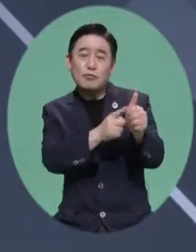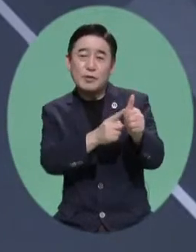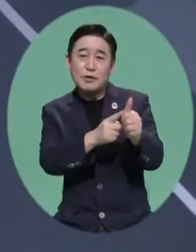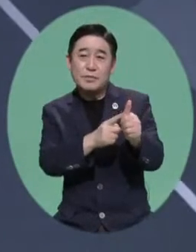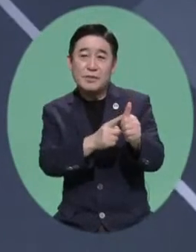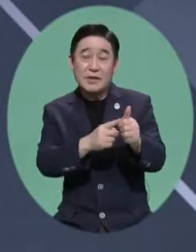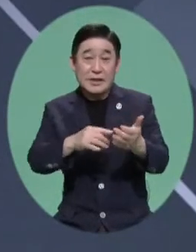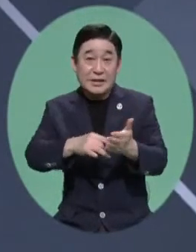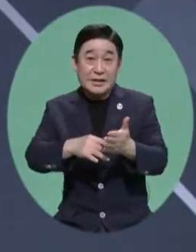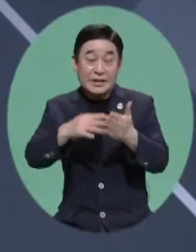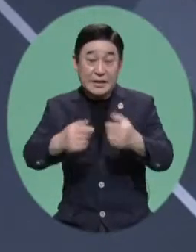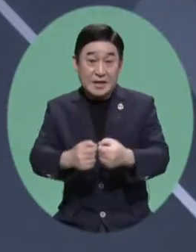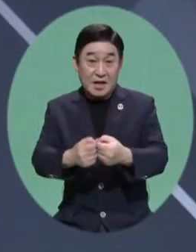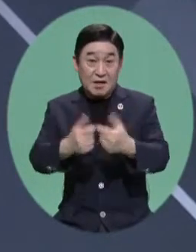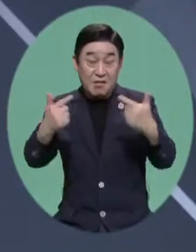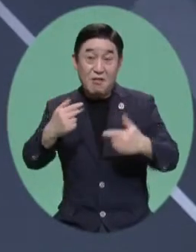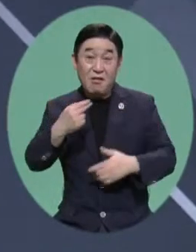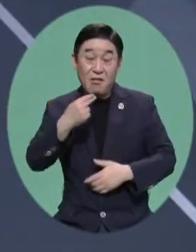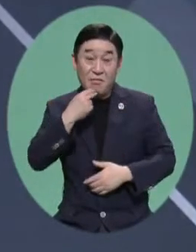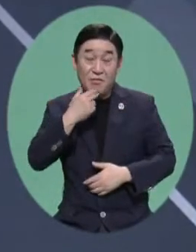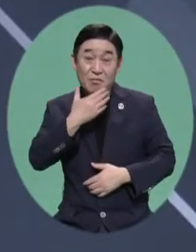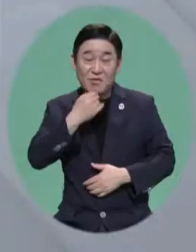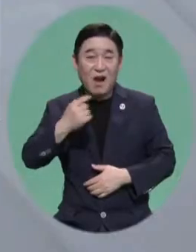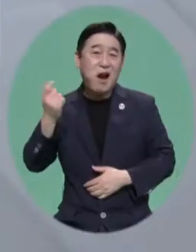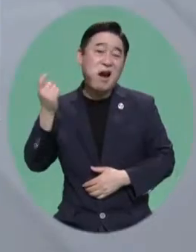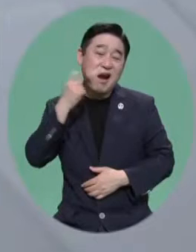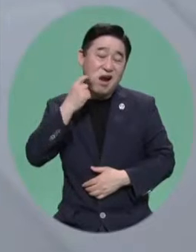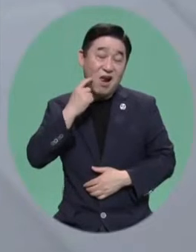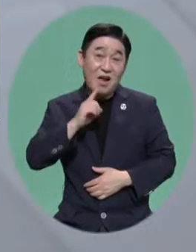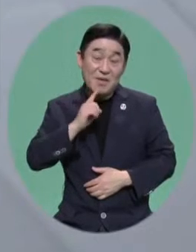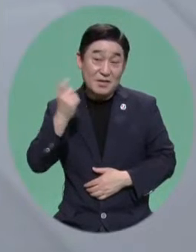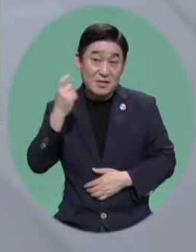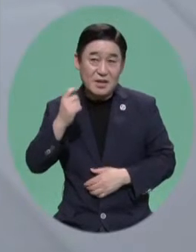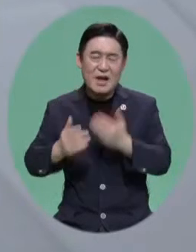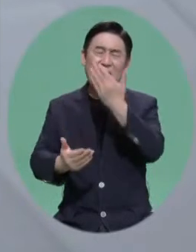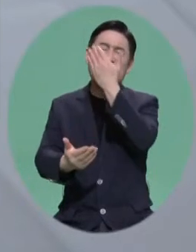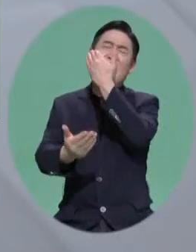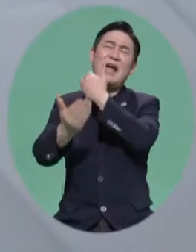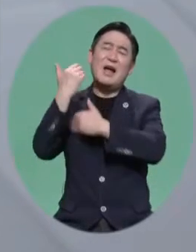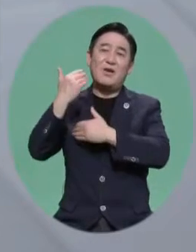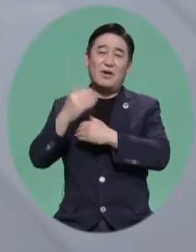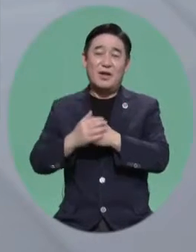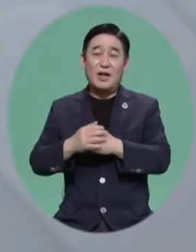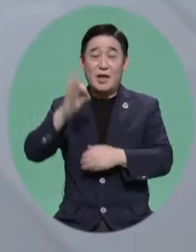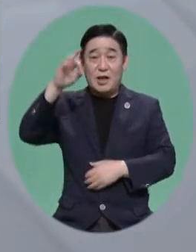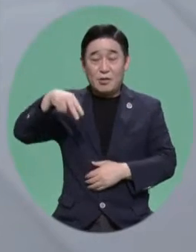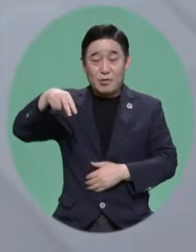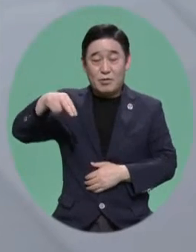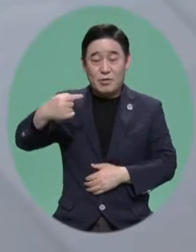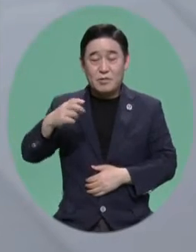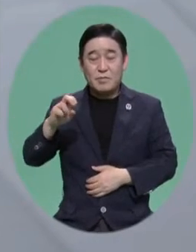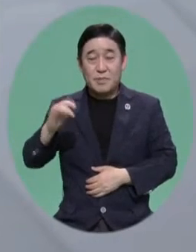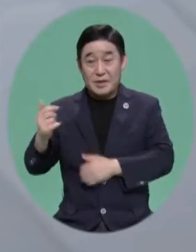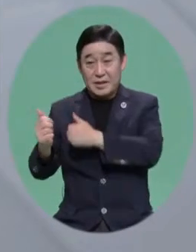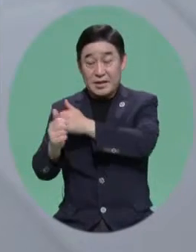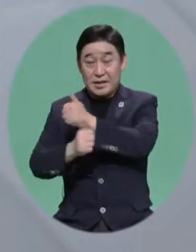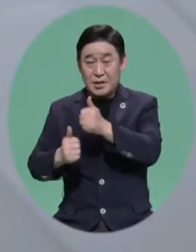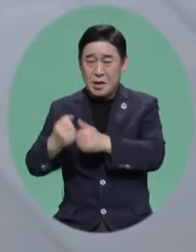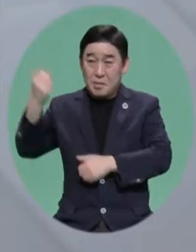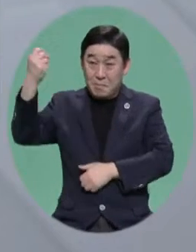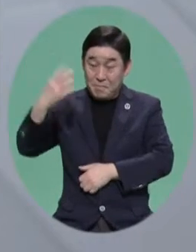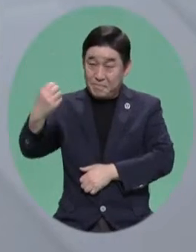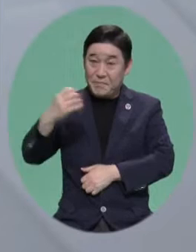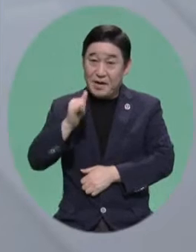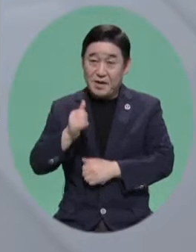그 증세 없는 복지는 허 보다 이런 말씀 들어보셨어요 뭐 과거에 우리 당의 유승민 의원 께서도 여러